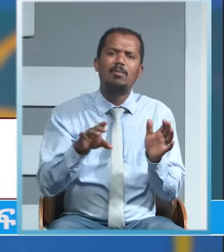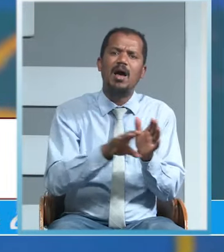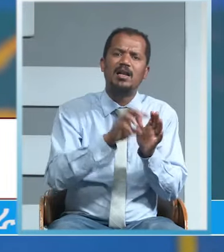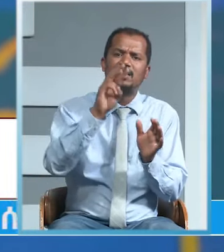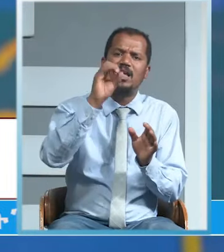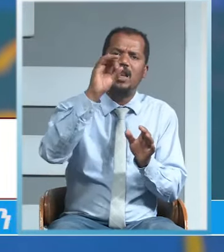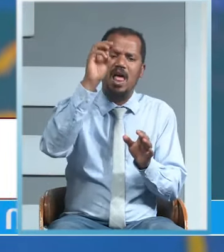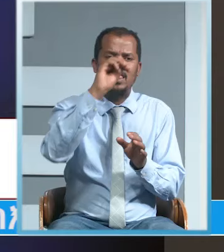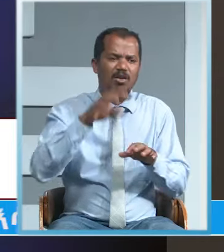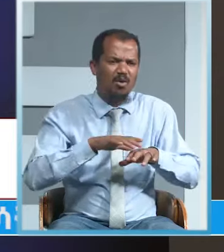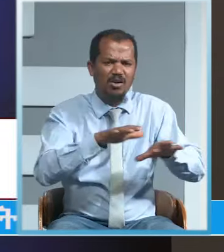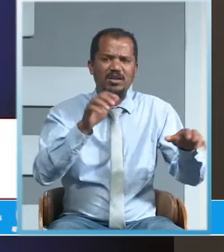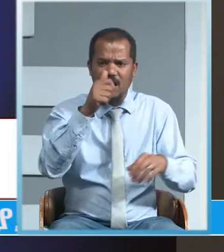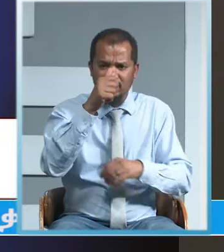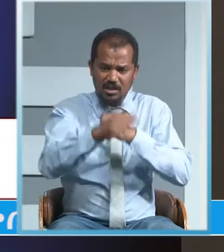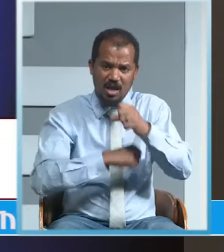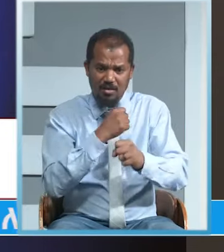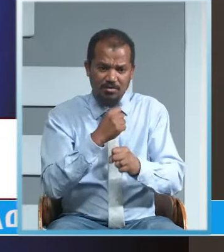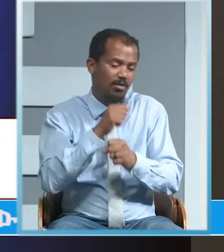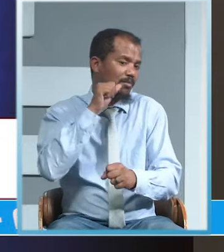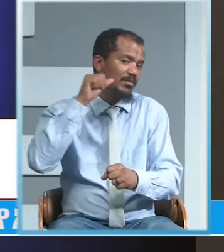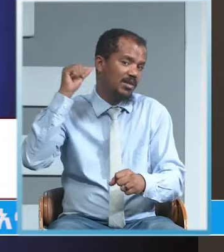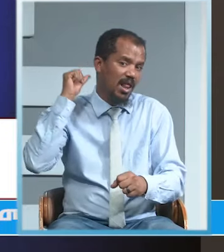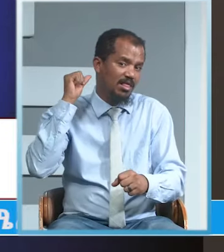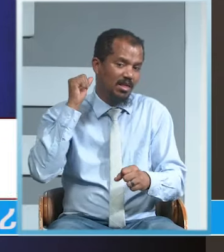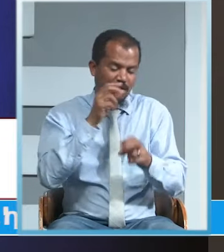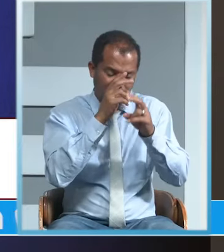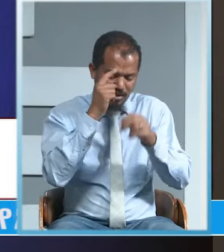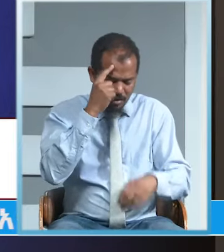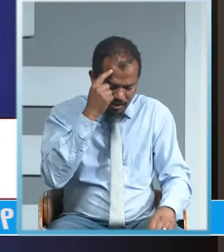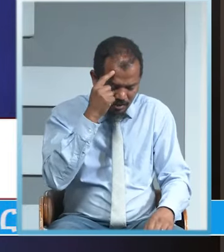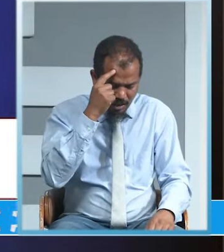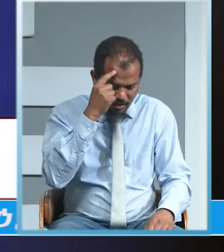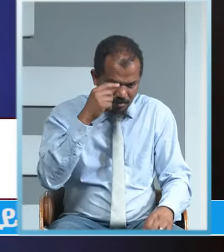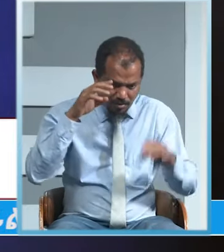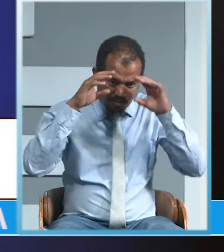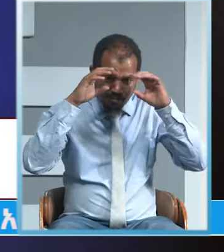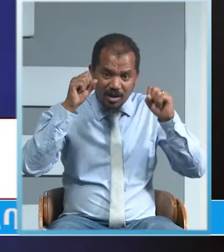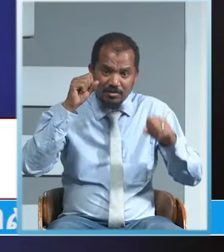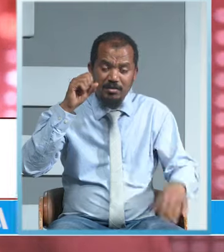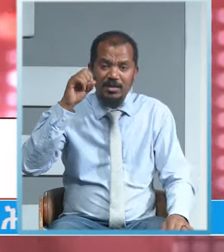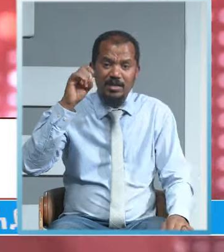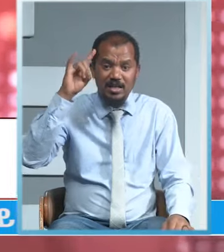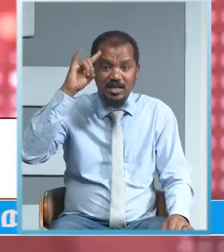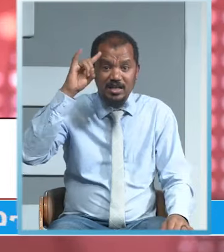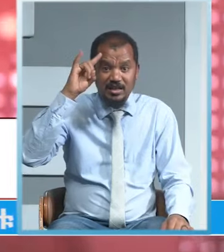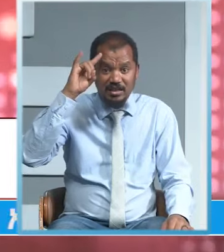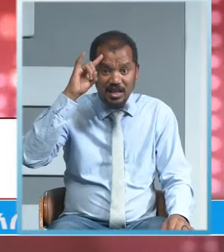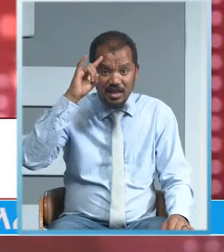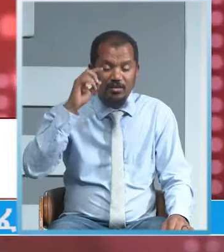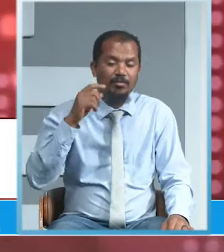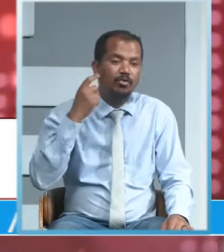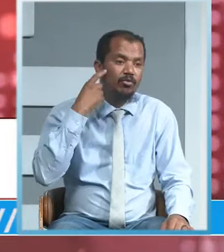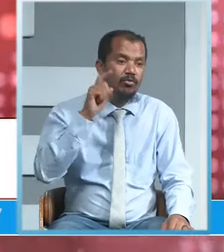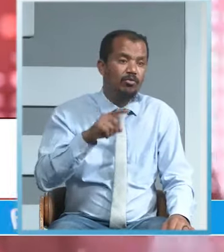ሰላጤ የወረረችበትን አስረኛ ዓመት በትናንትናው ዕለት ስታስብ ፕሬዚዳንት ቭላዲሚር ዘለንስኪ